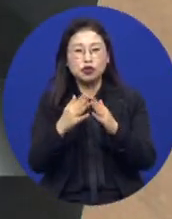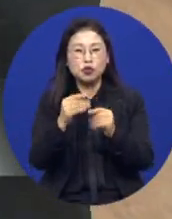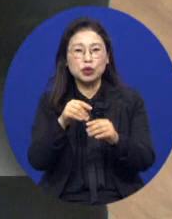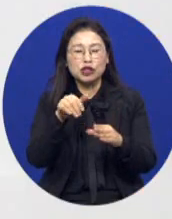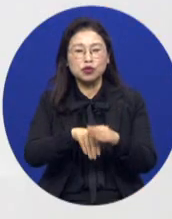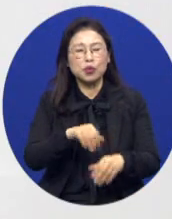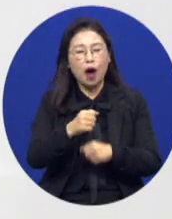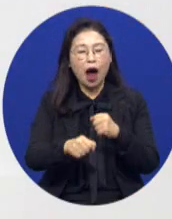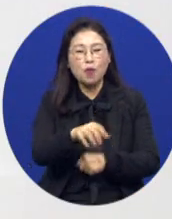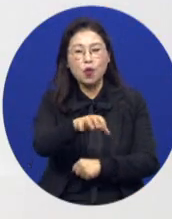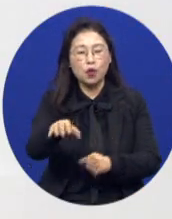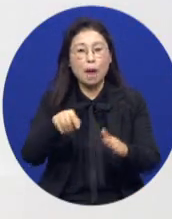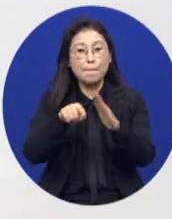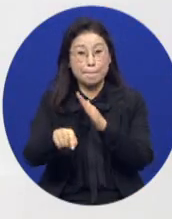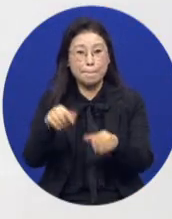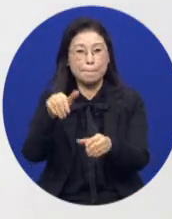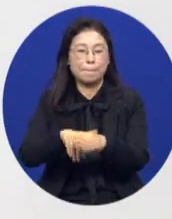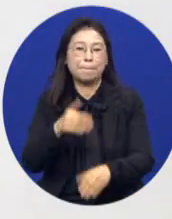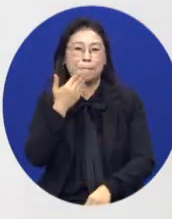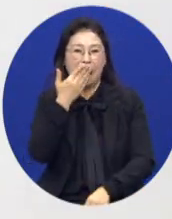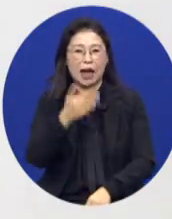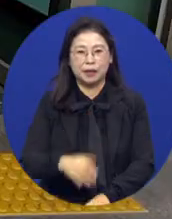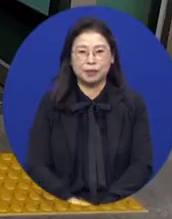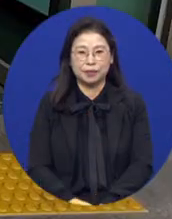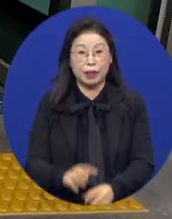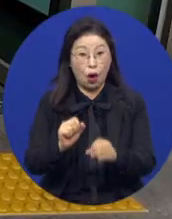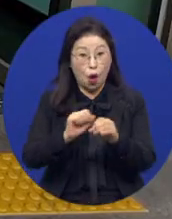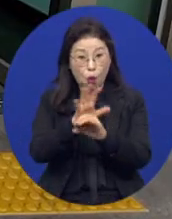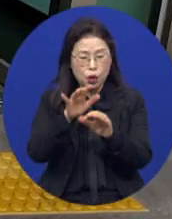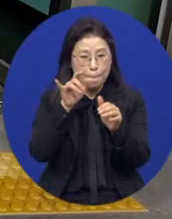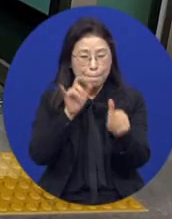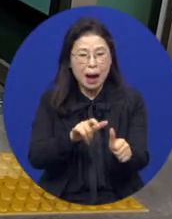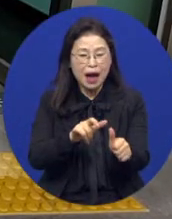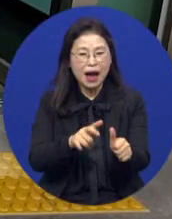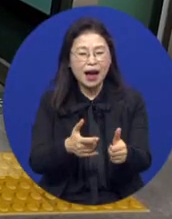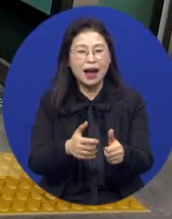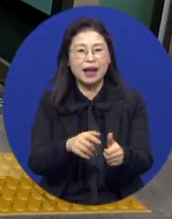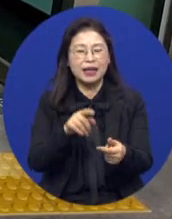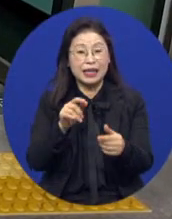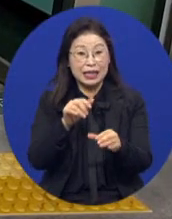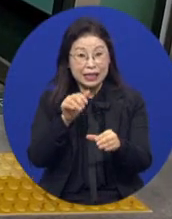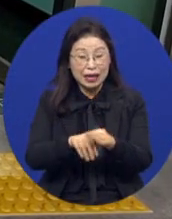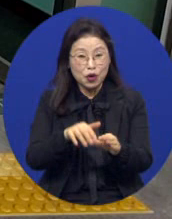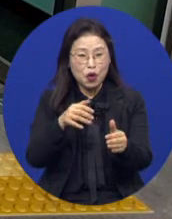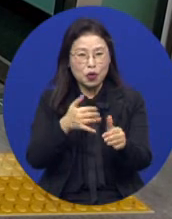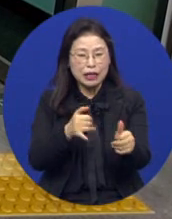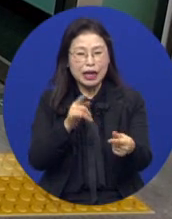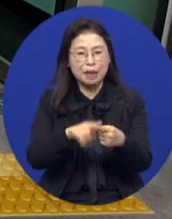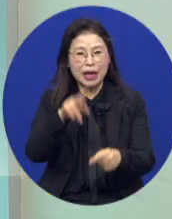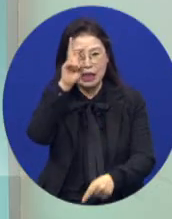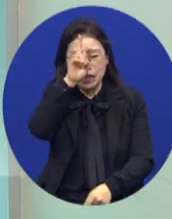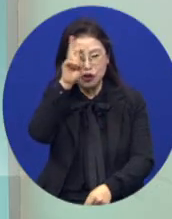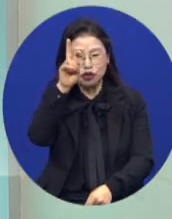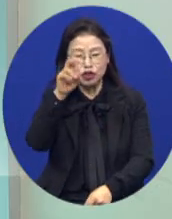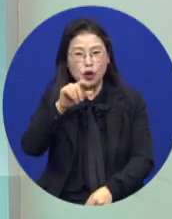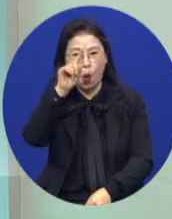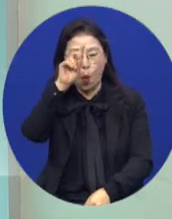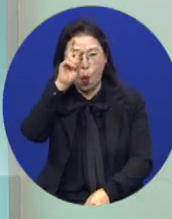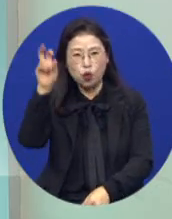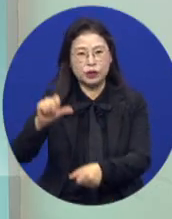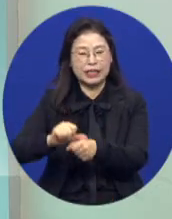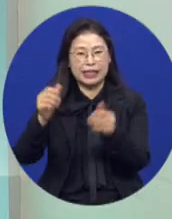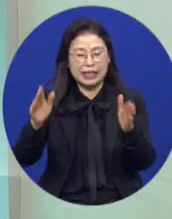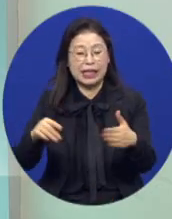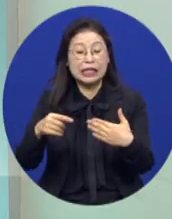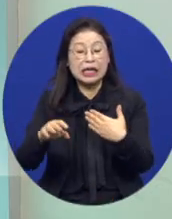투표소 어디서나 투표할 수 있습니다. 코로나19에 확진돼 격리 중인 선거인은 낮 12시부터 오후 5시까지